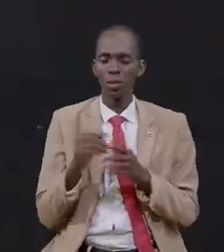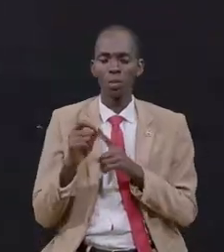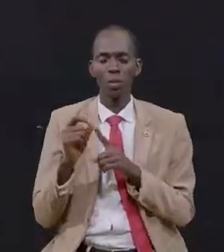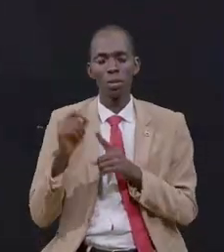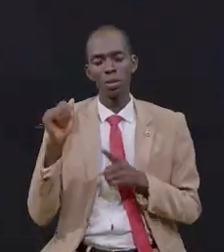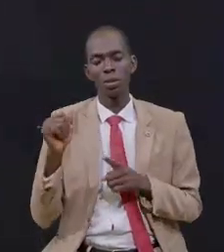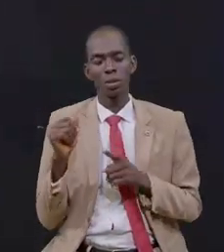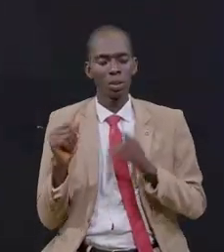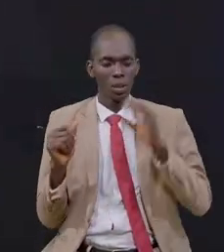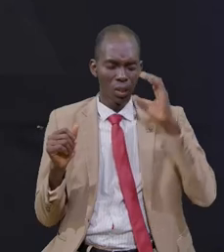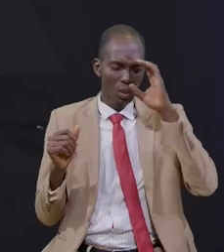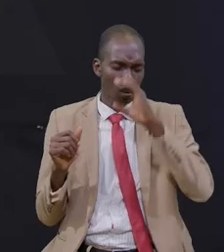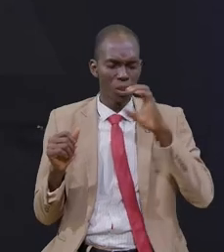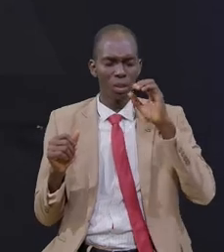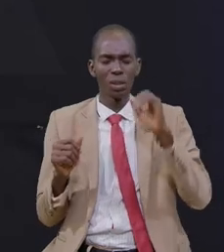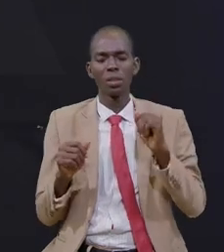Cherchez.